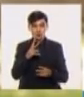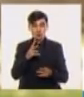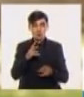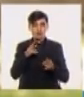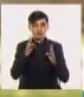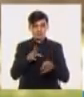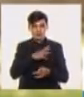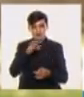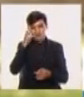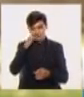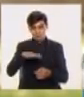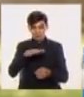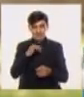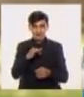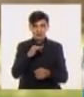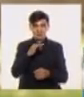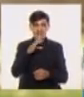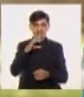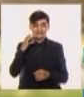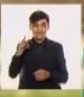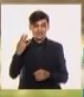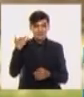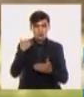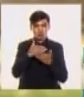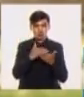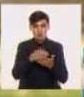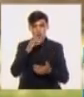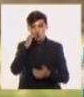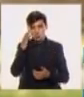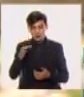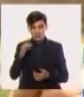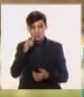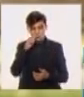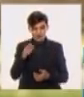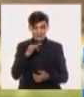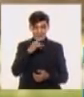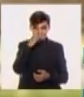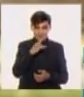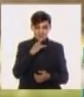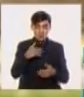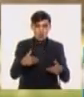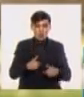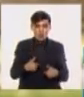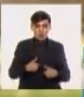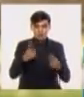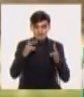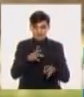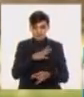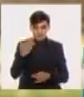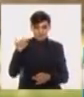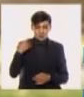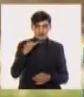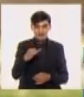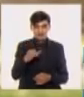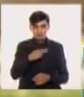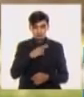пострадали во время советского режима, вот касательно Украины и Казахстана, пострадали в первую очередь именно во время голода, то есть значительная часть